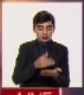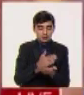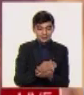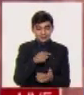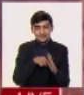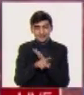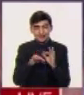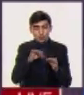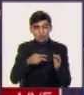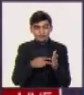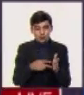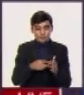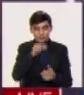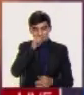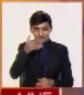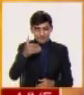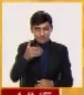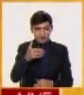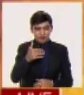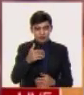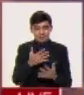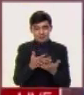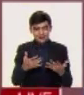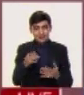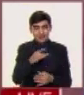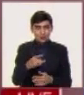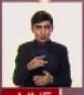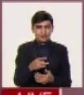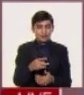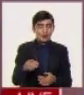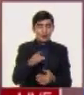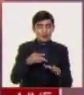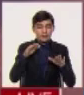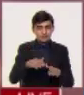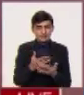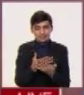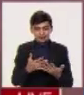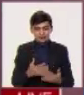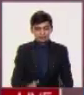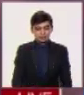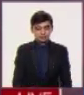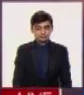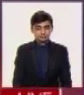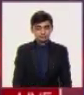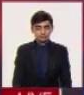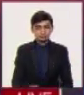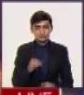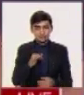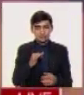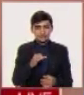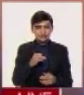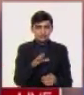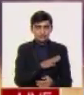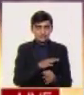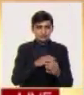среднерыночная стоимость птиц в разных регионах, даже районах разные. За основу